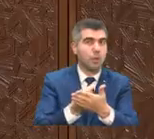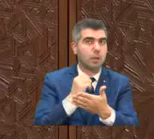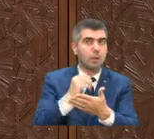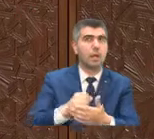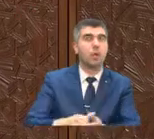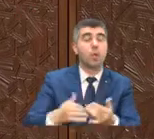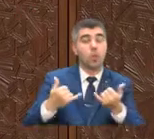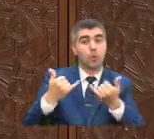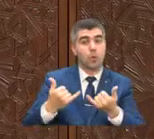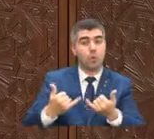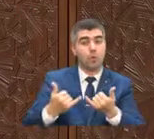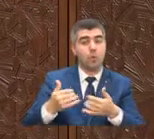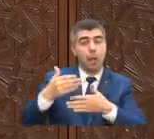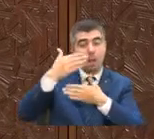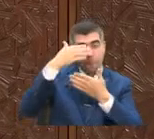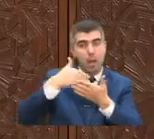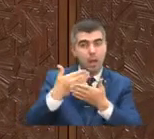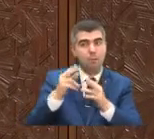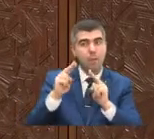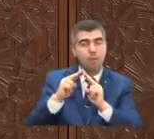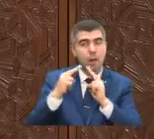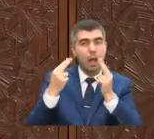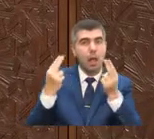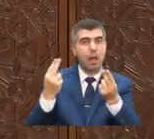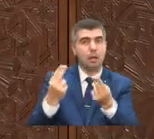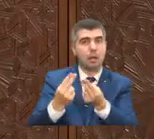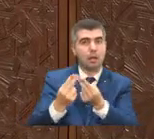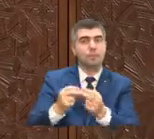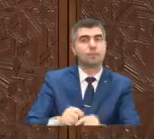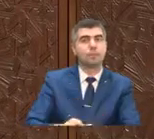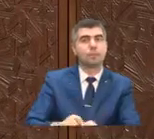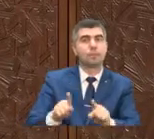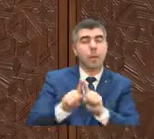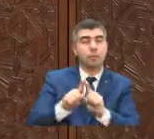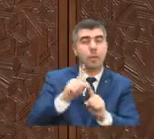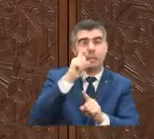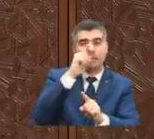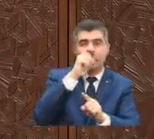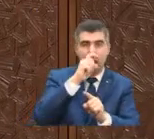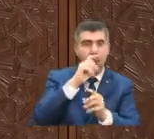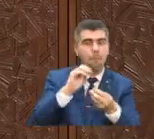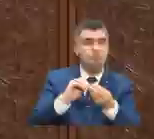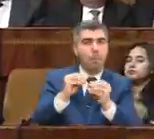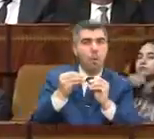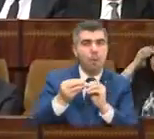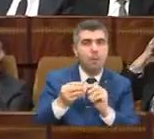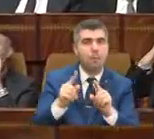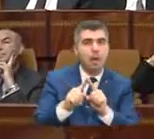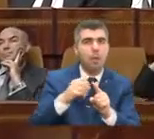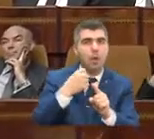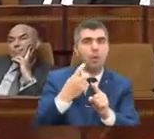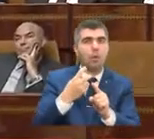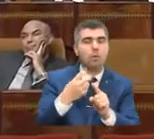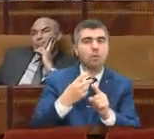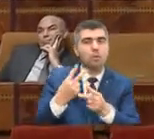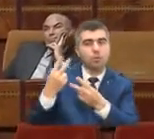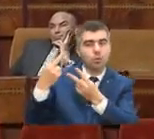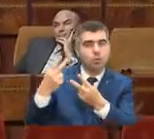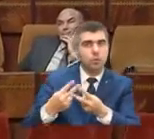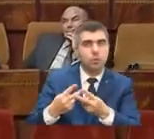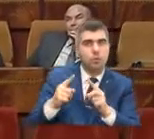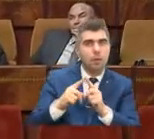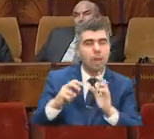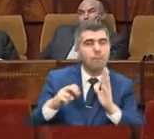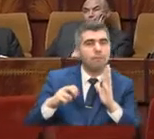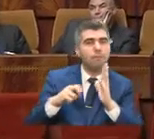اليوم مغاربة العالم يعيشون معاناة حقيقية من أجل الحصول على موعد في أجندة